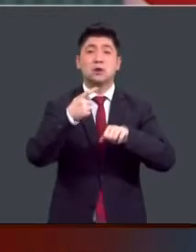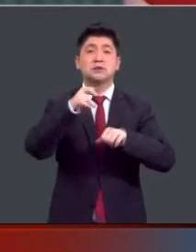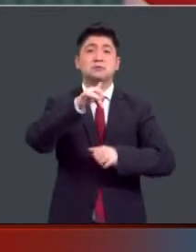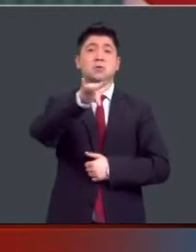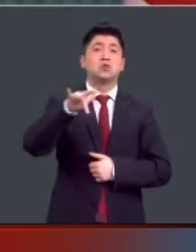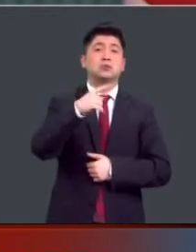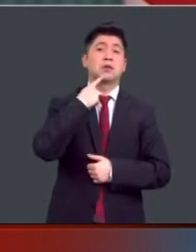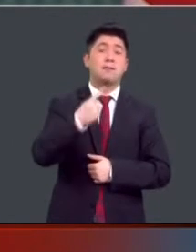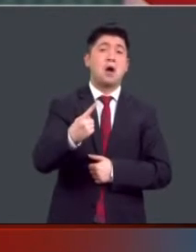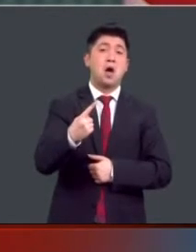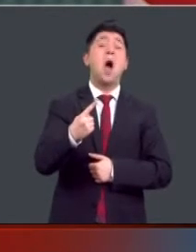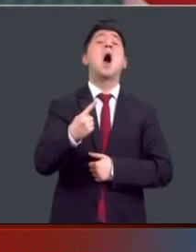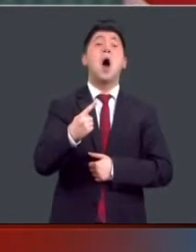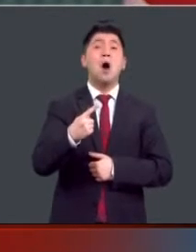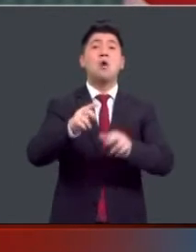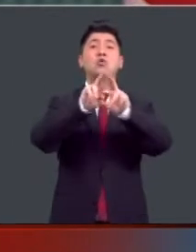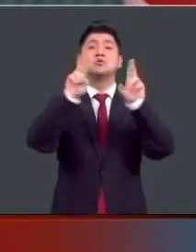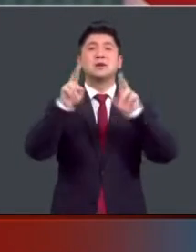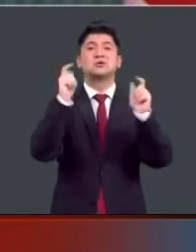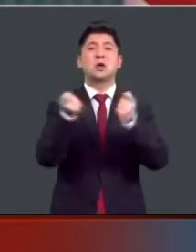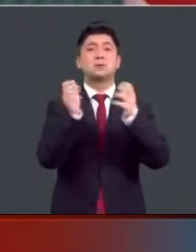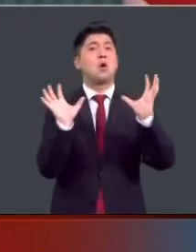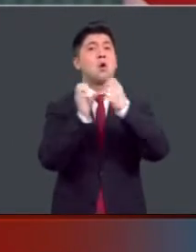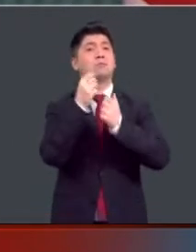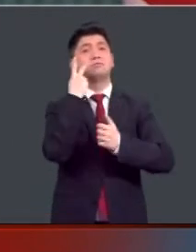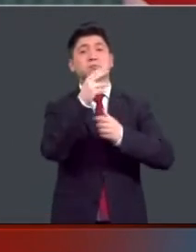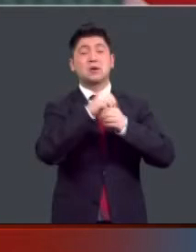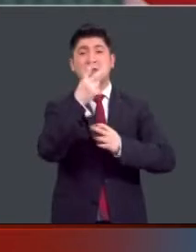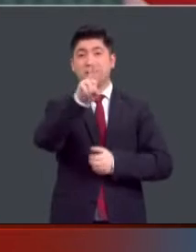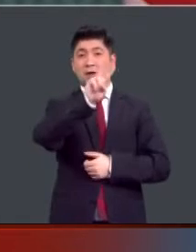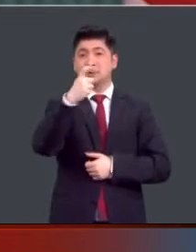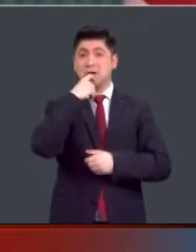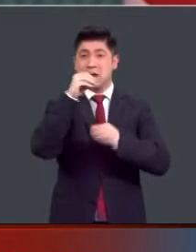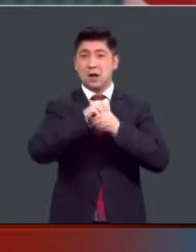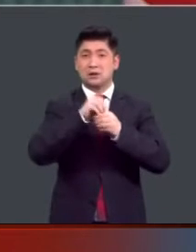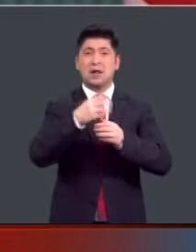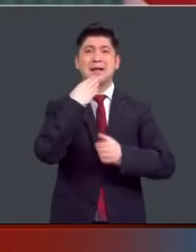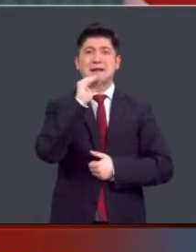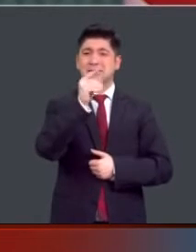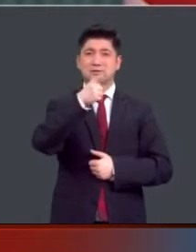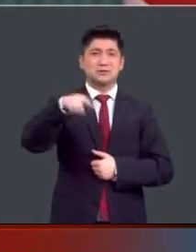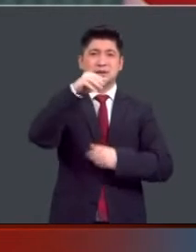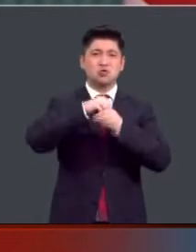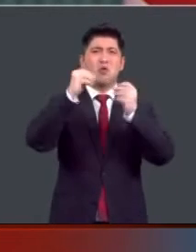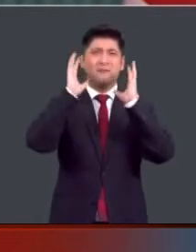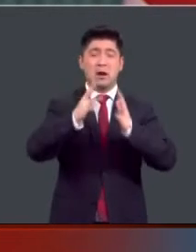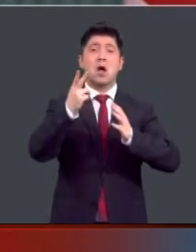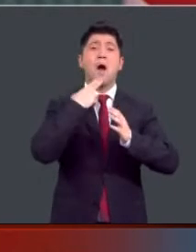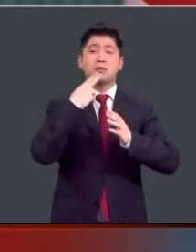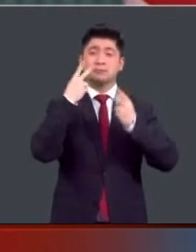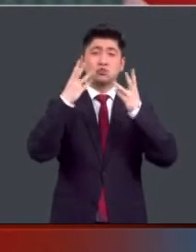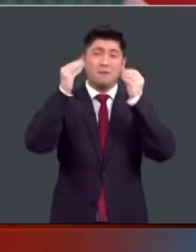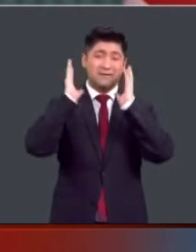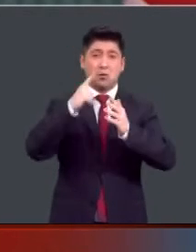Cumhurbaşkanı Recep Tayyip Erdoğan yerli aşının önemine bir kez daha dikkat çekti salgın ve mücadelede en kritik